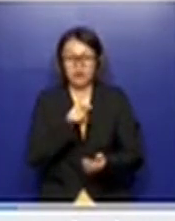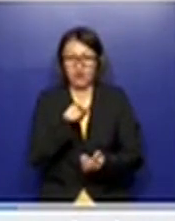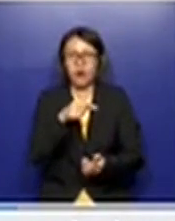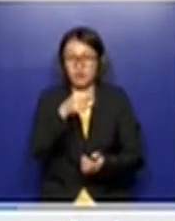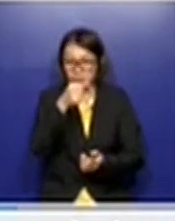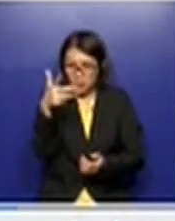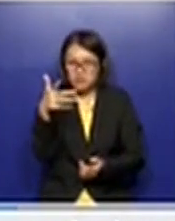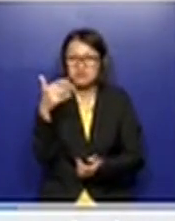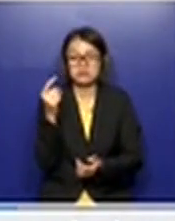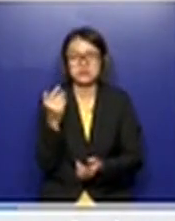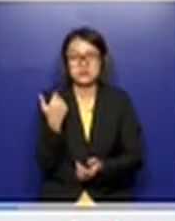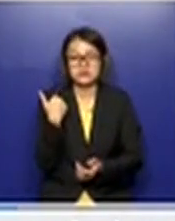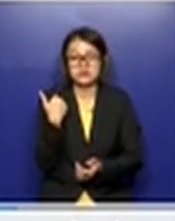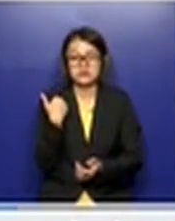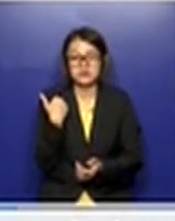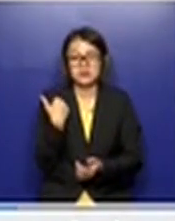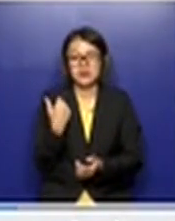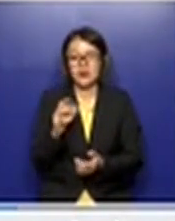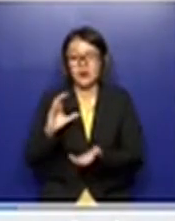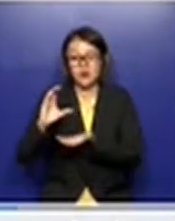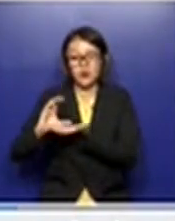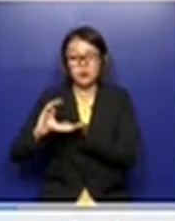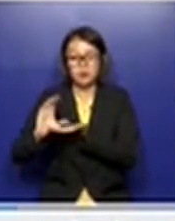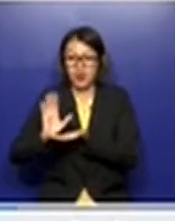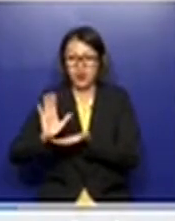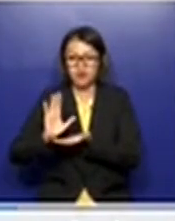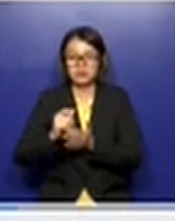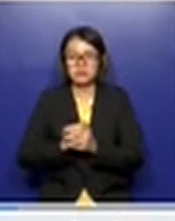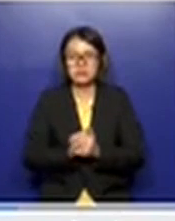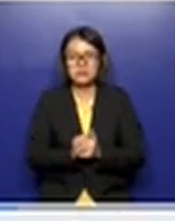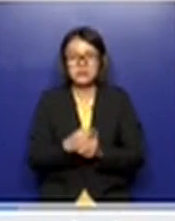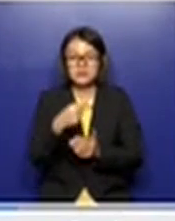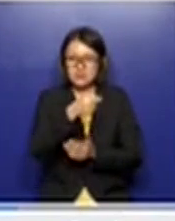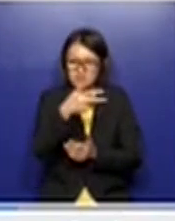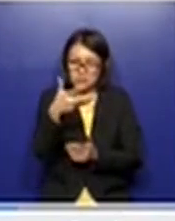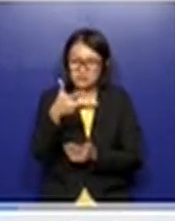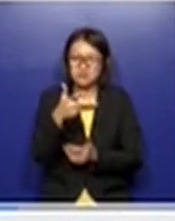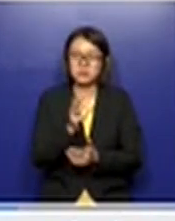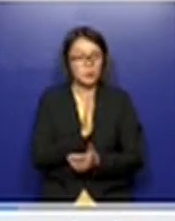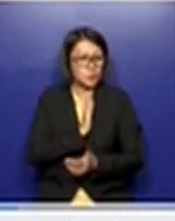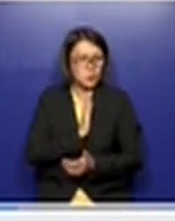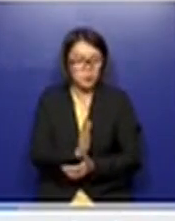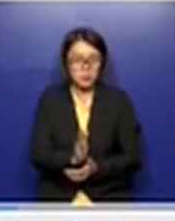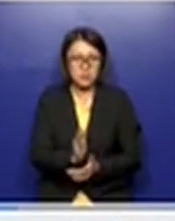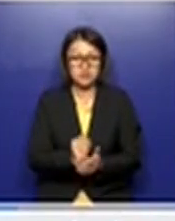อยากให้ท่านปลอดจากกลุ่มทุนนะครับนี่คือสิ่งที่ผมตรวจ